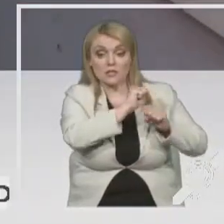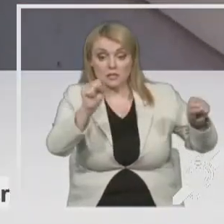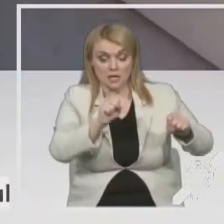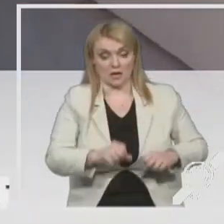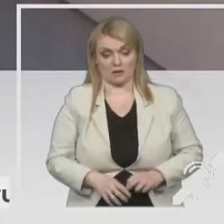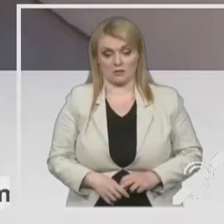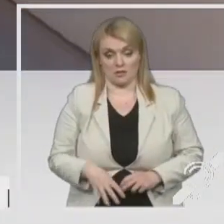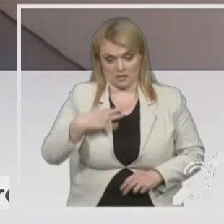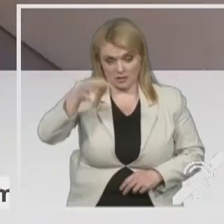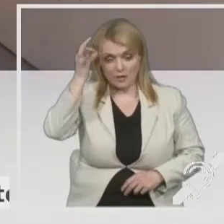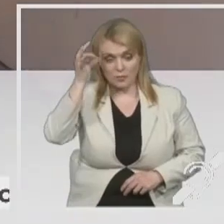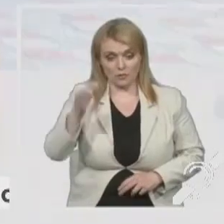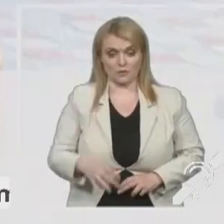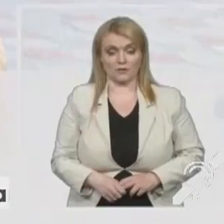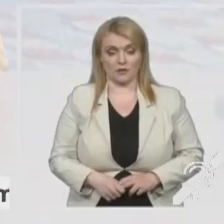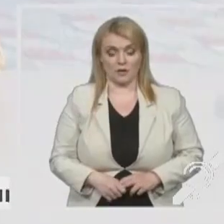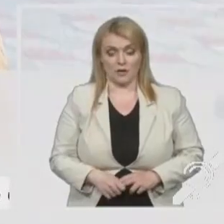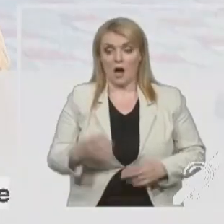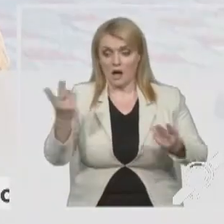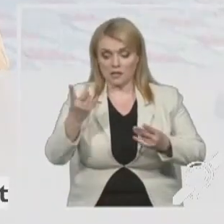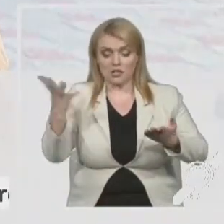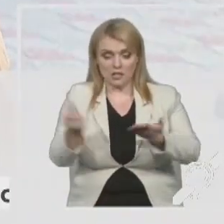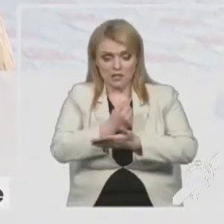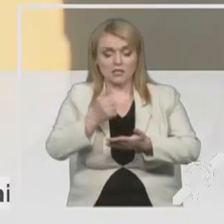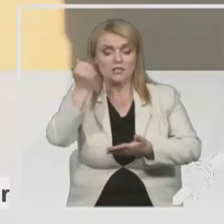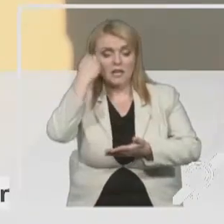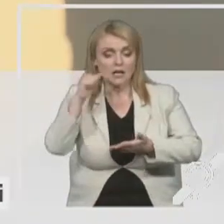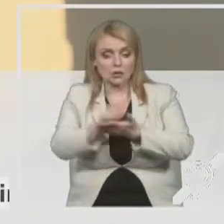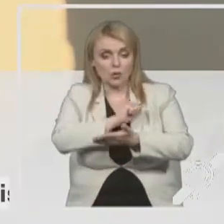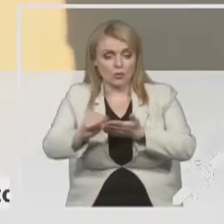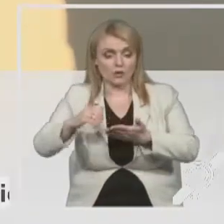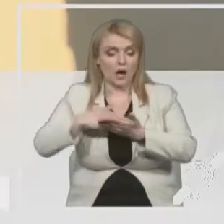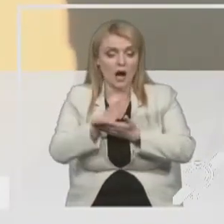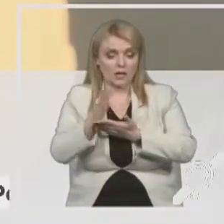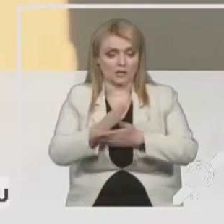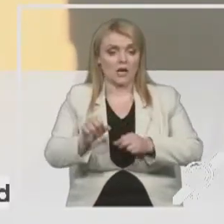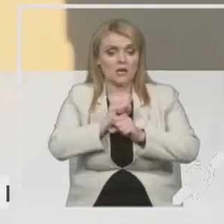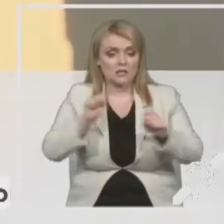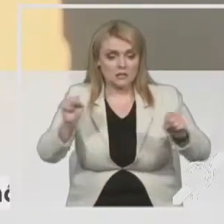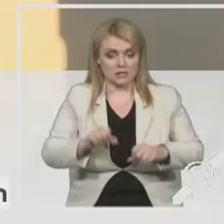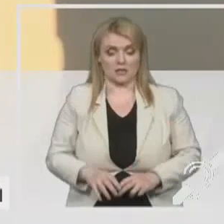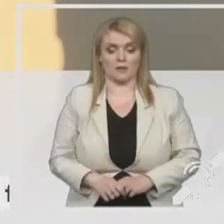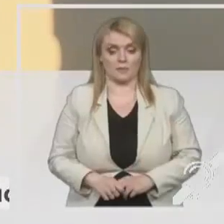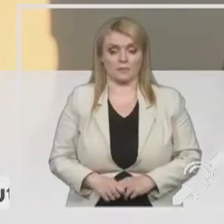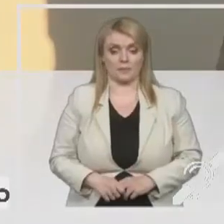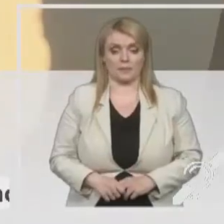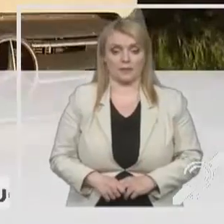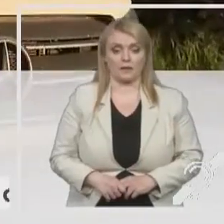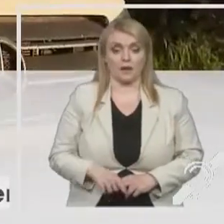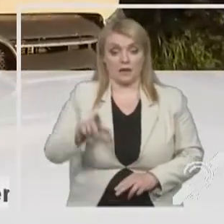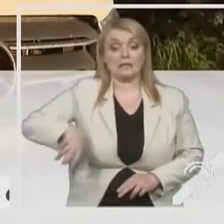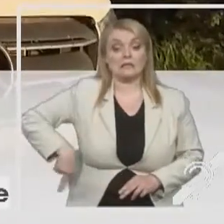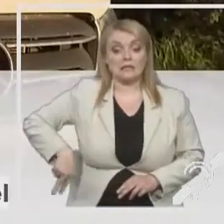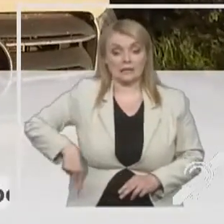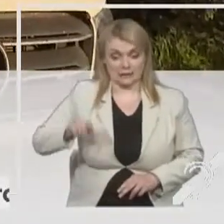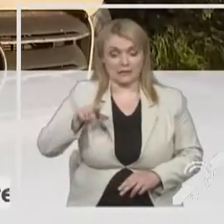Пусть они найдут эту карту и категорически запретят. Directorul companiei de construcții a discutat cu locatarii